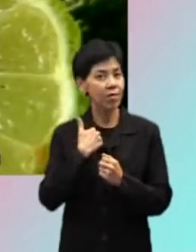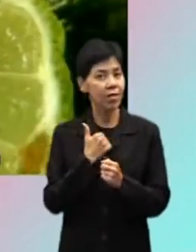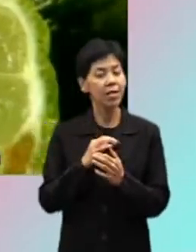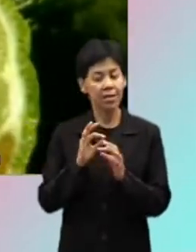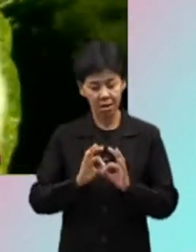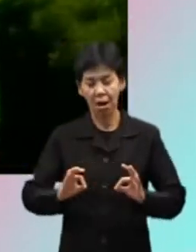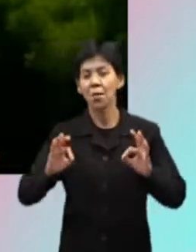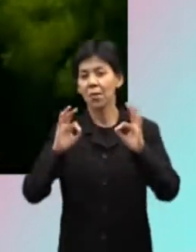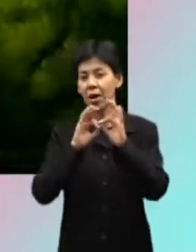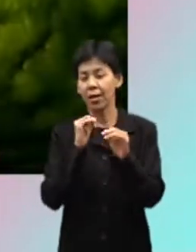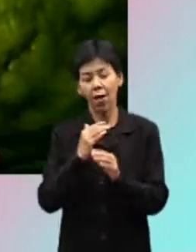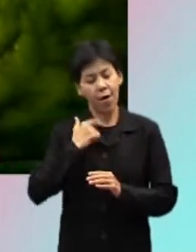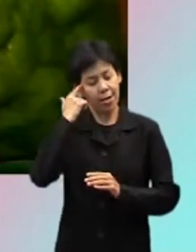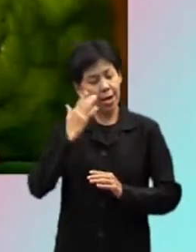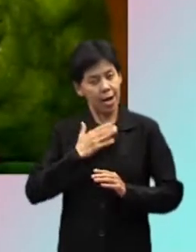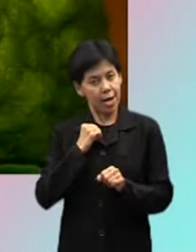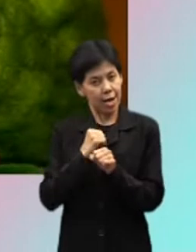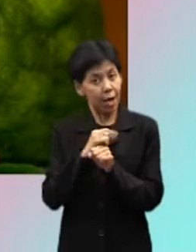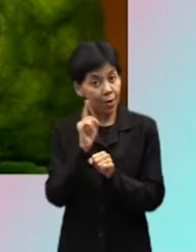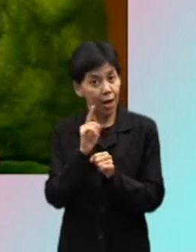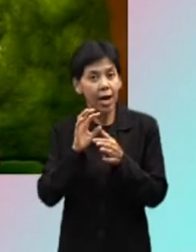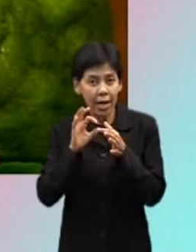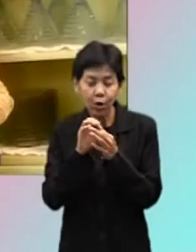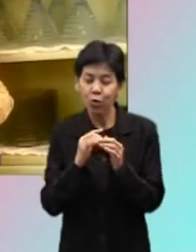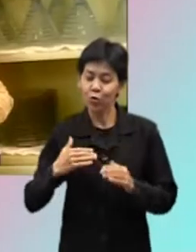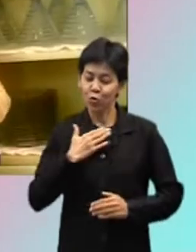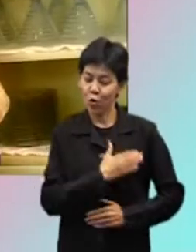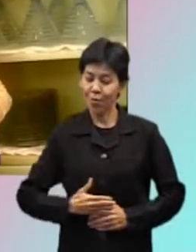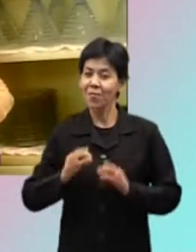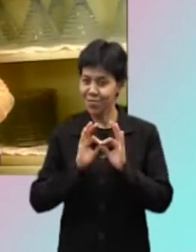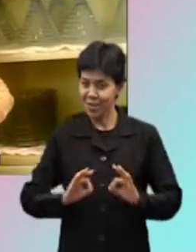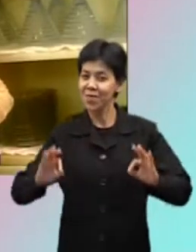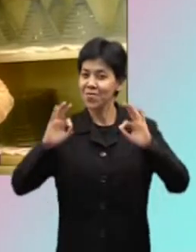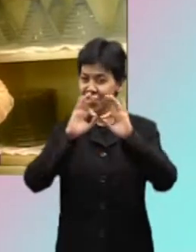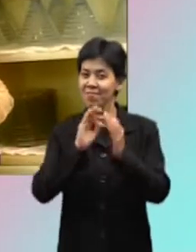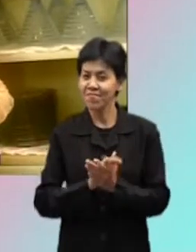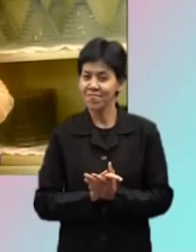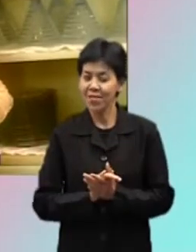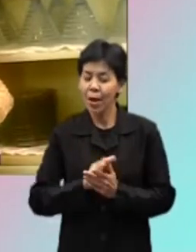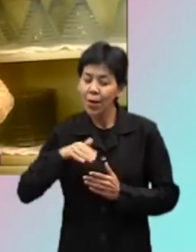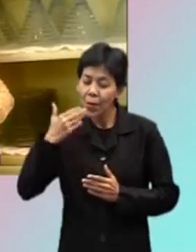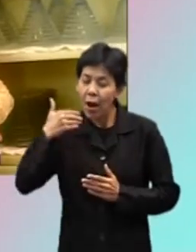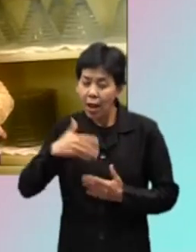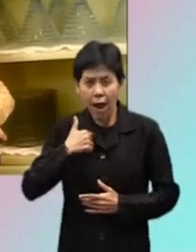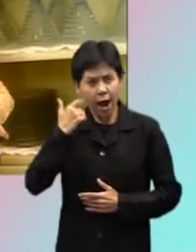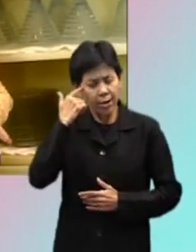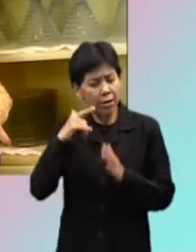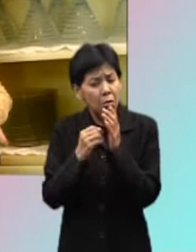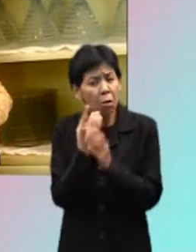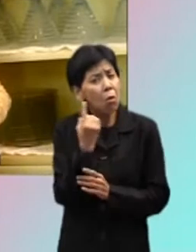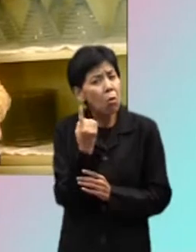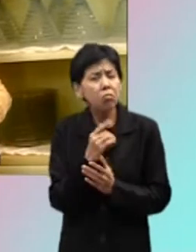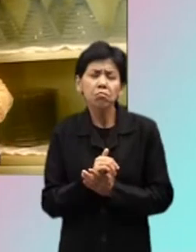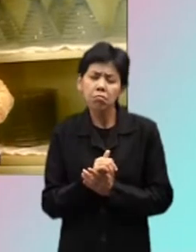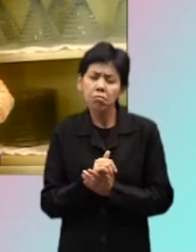หัวใจการพัฒนาของเราคือการพัฒนาในเรื่องของสุขภาพนะคะจากตรงนั้นเสร็จเรียบร้อยเมื่อเป็นสมุนไพรอย่างเดียวแล้วเนี่